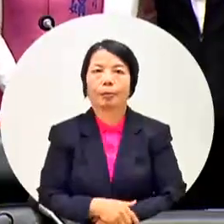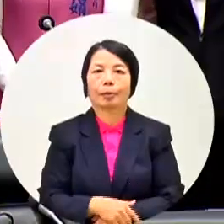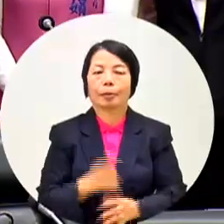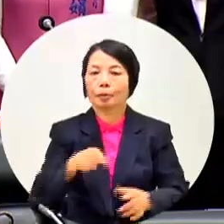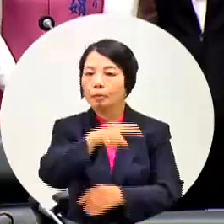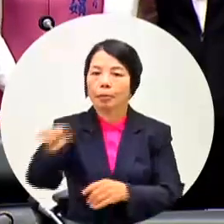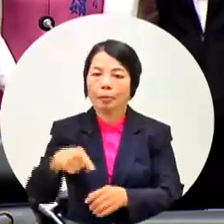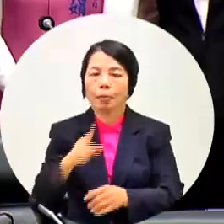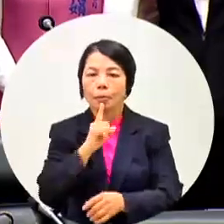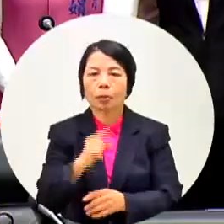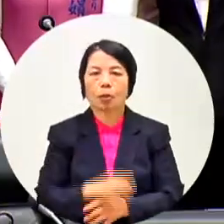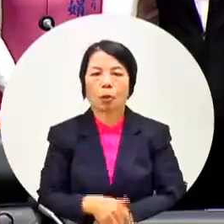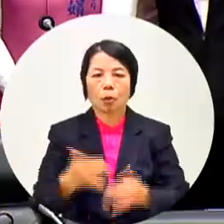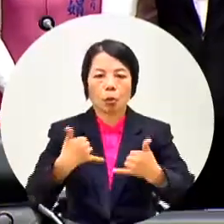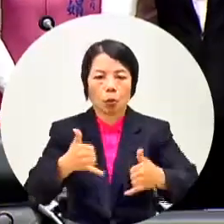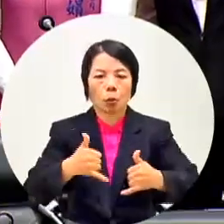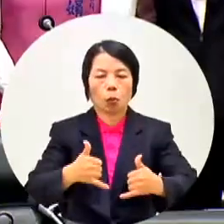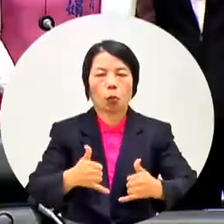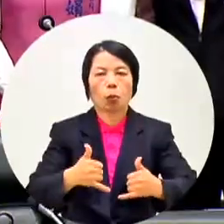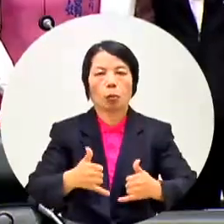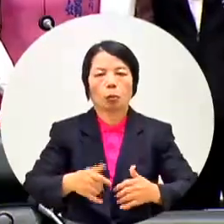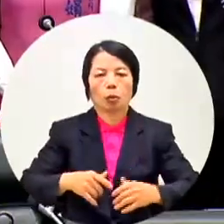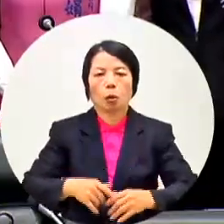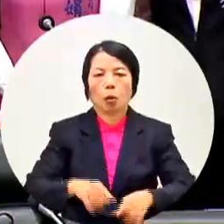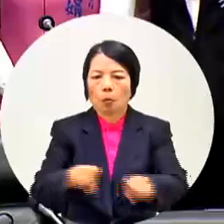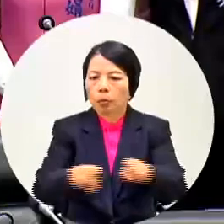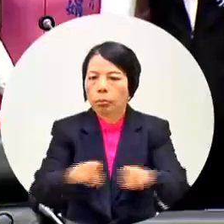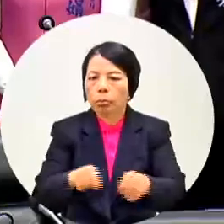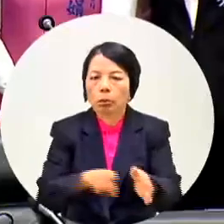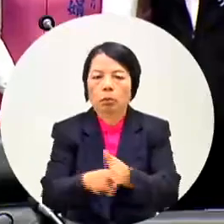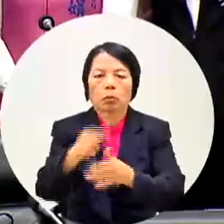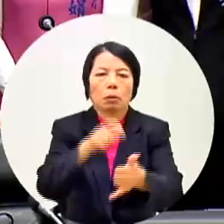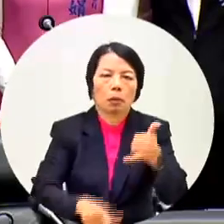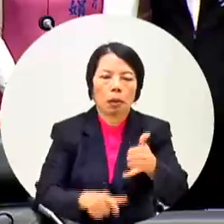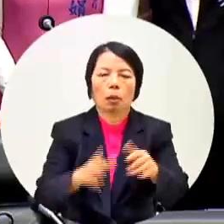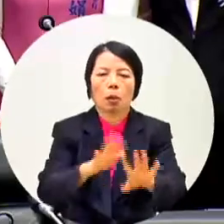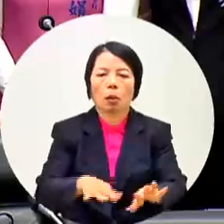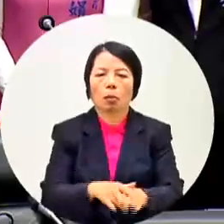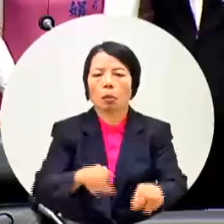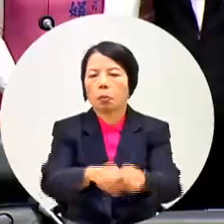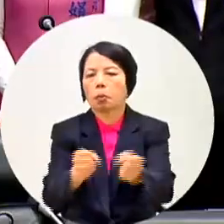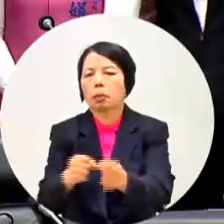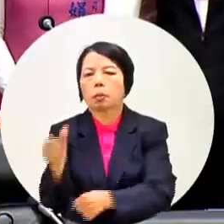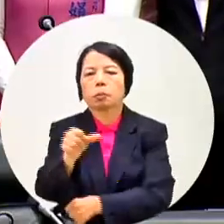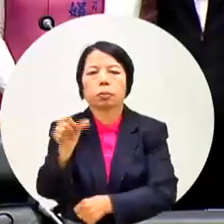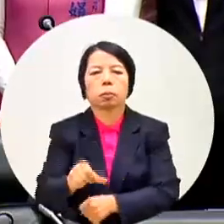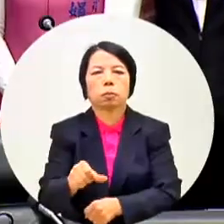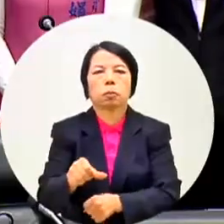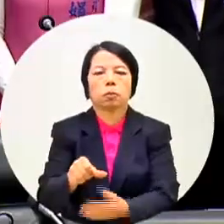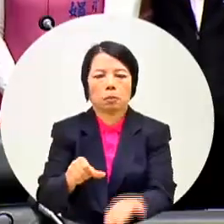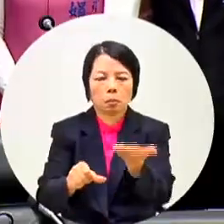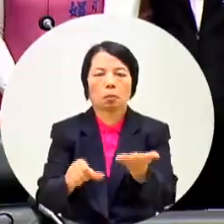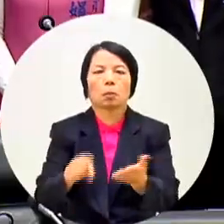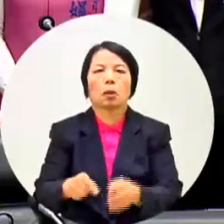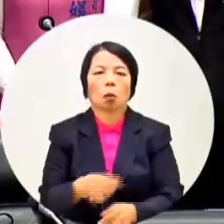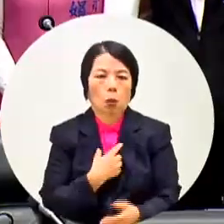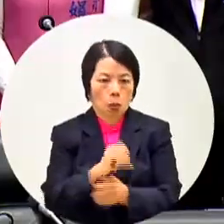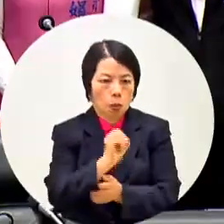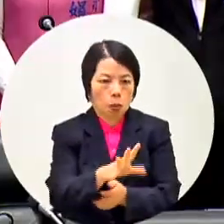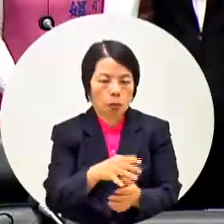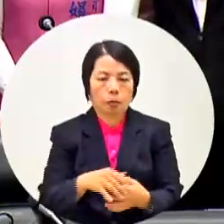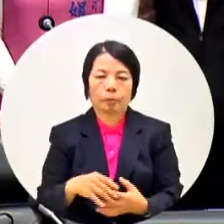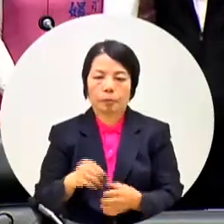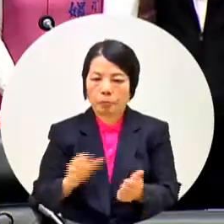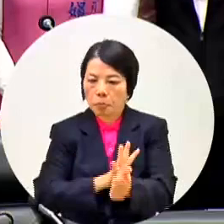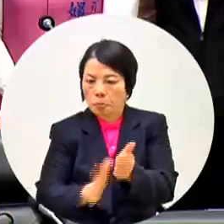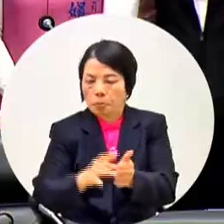我们高雄有5000个天坑的同时，雅金要特别提醒市长还有相关单位，为什么会有天